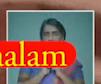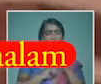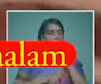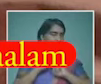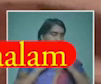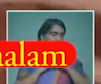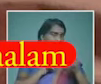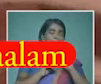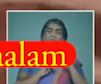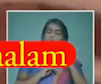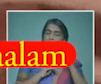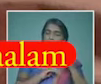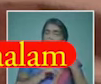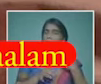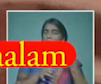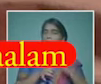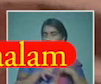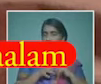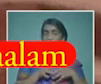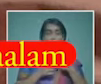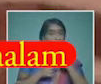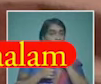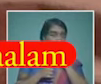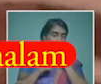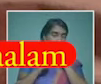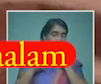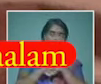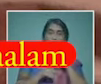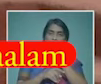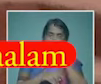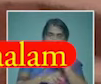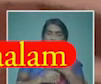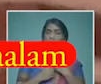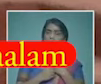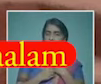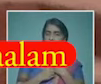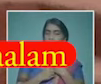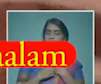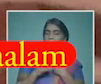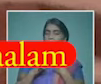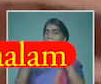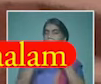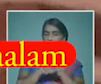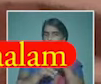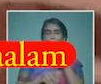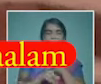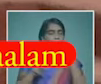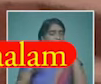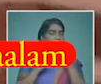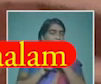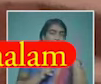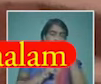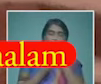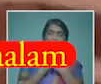உட்பட்டிருக்கின்றபடியினால் நாங்கள் நேரில் சென்று திரும்பவும் ஒருமுறை அதை ஆய்வு செய்து நீதிமன்றத்துக்கூடாக அந்த பிரச்சனையை